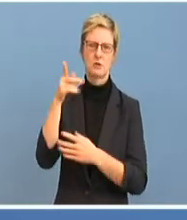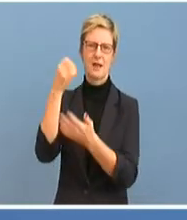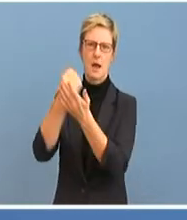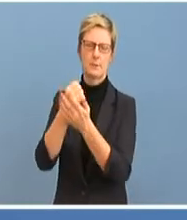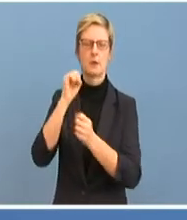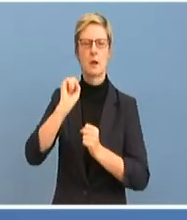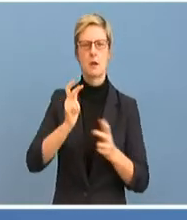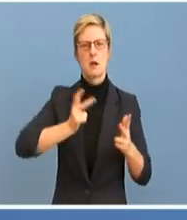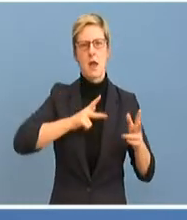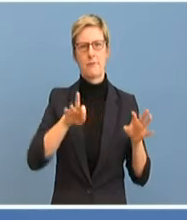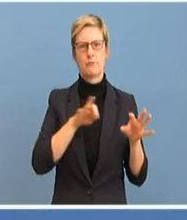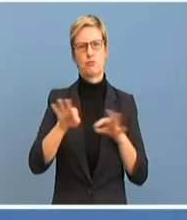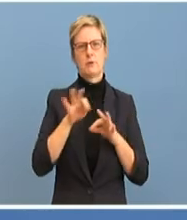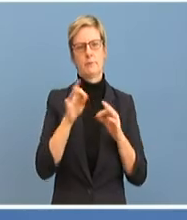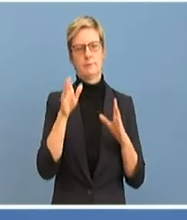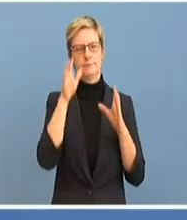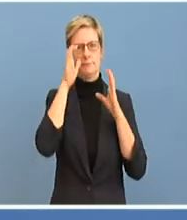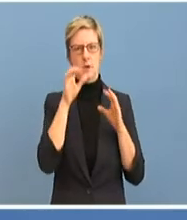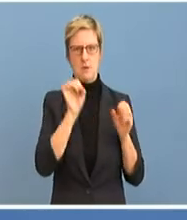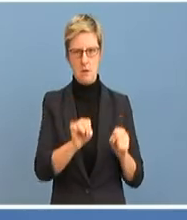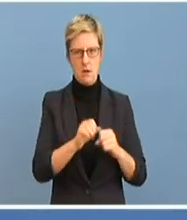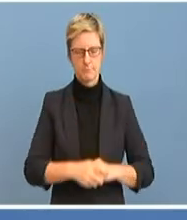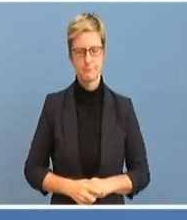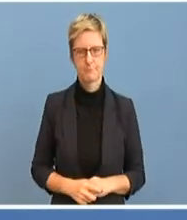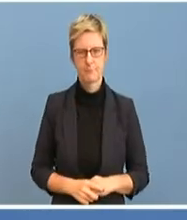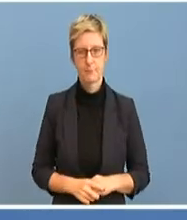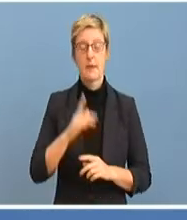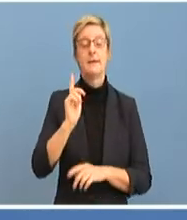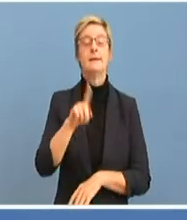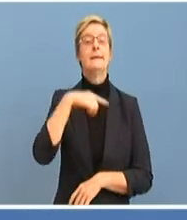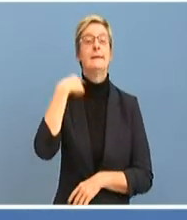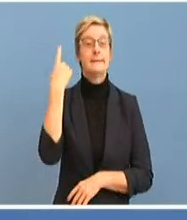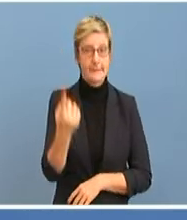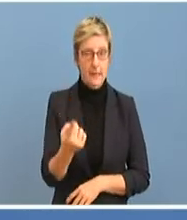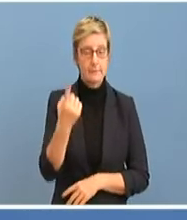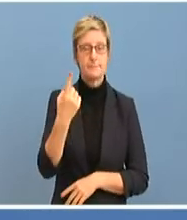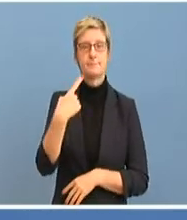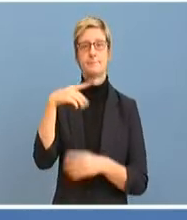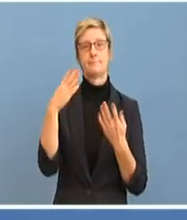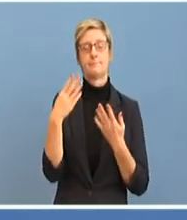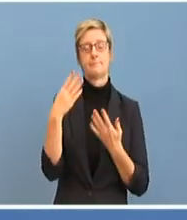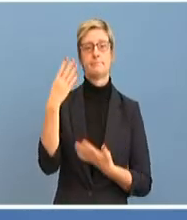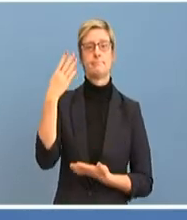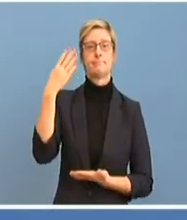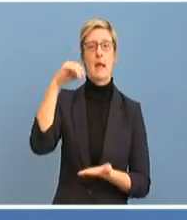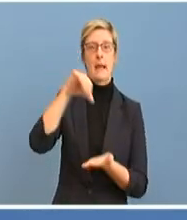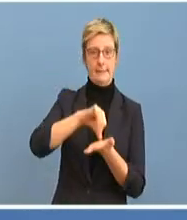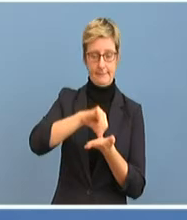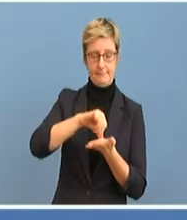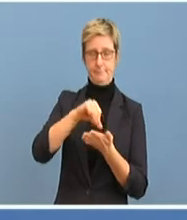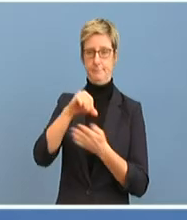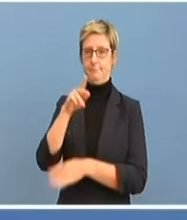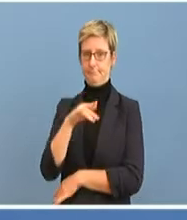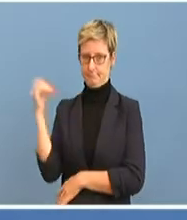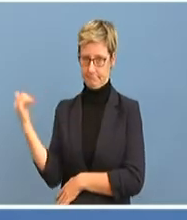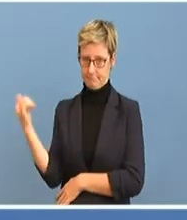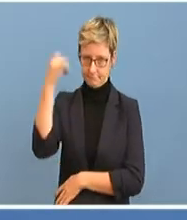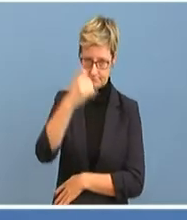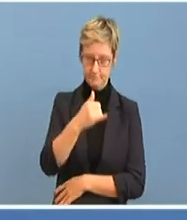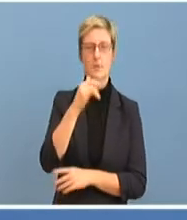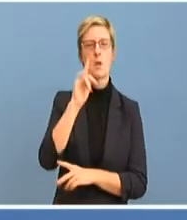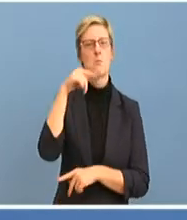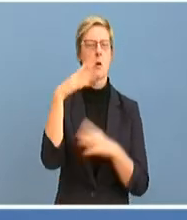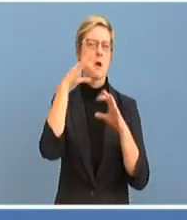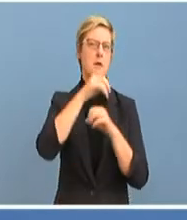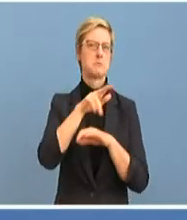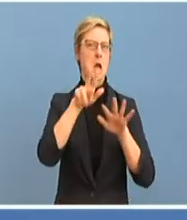im Livestream verfolgen können. Im Anschluss wird der Außenminister nach Athen weiterreisen. Die Ankunft ist dort für ca. 18 Uhr morgen